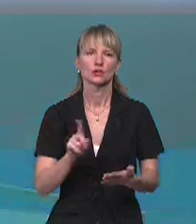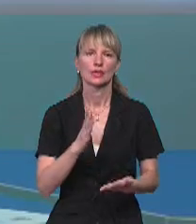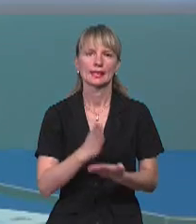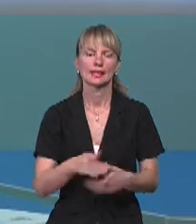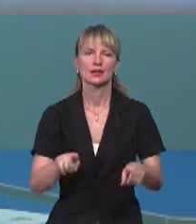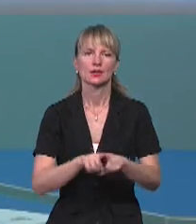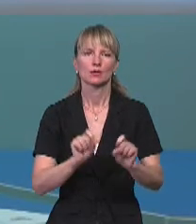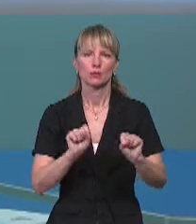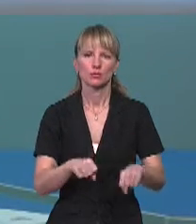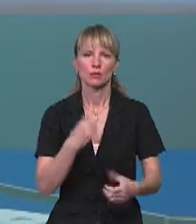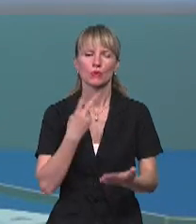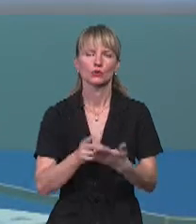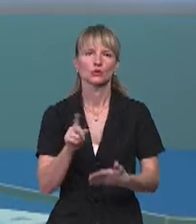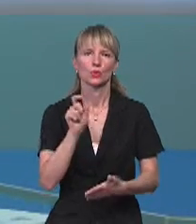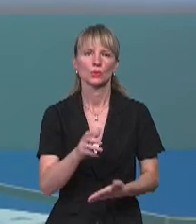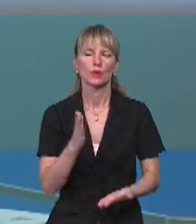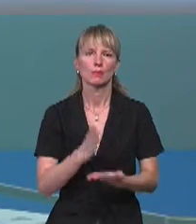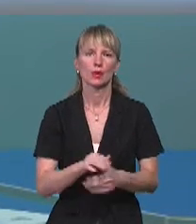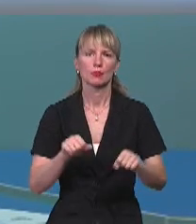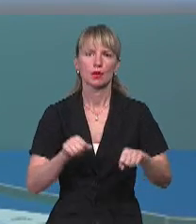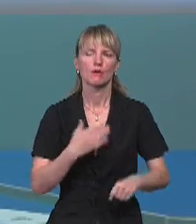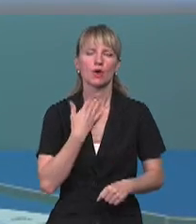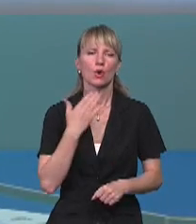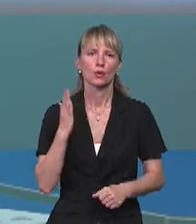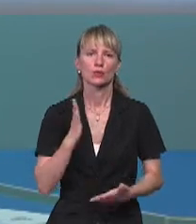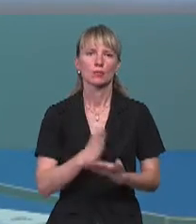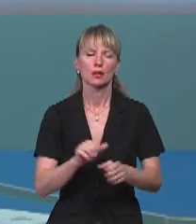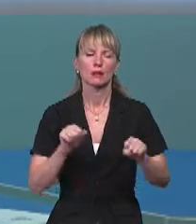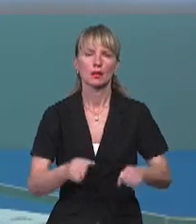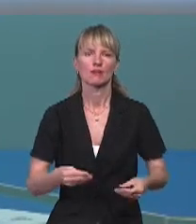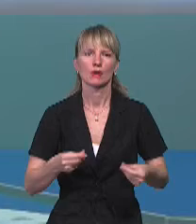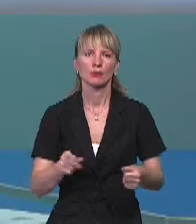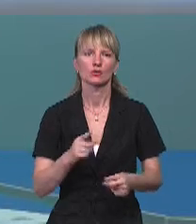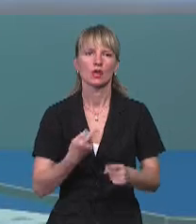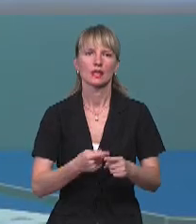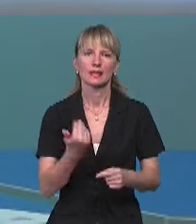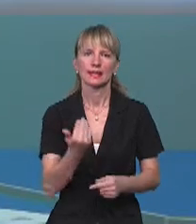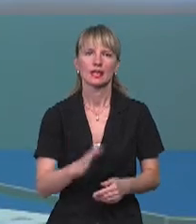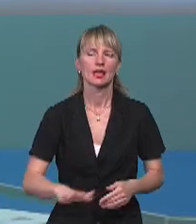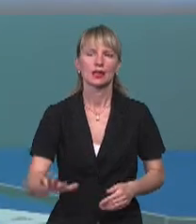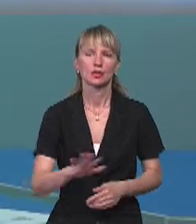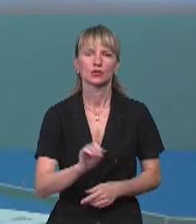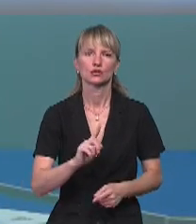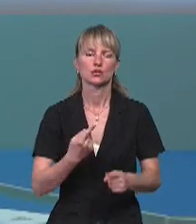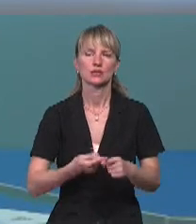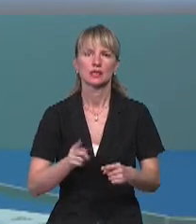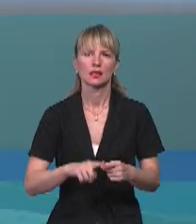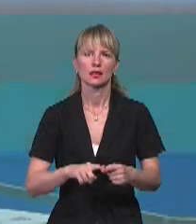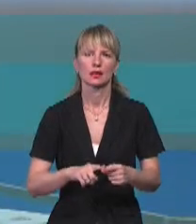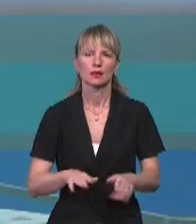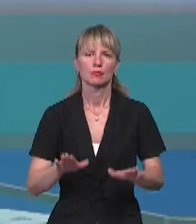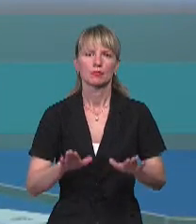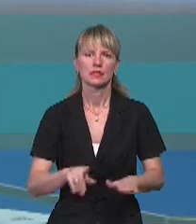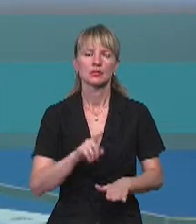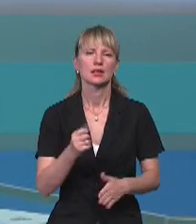такі можливості, показувати, що люди мають право голосу, мають право впливу, що це їхня територія, що це місто,